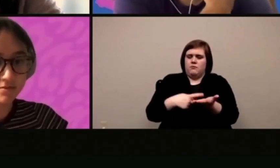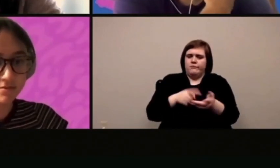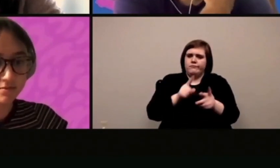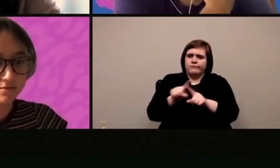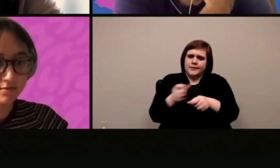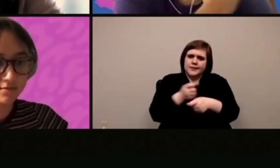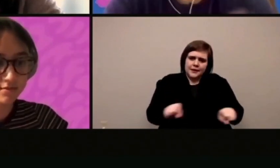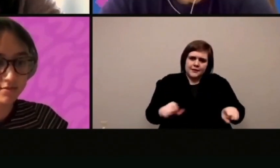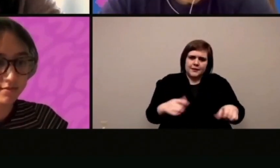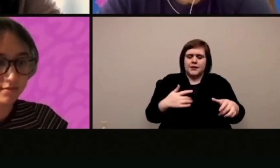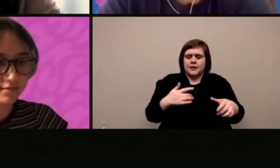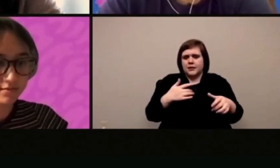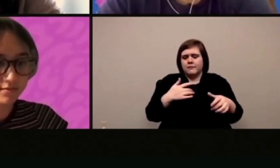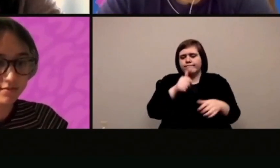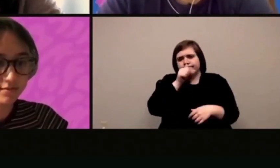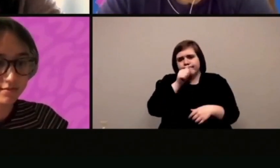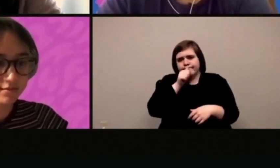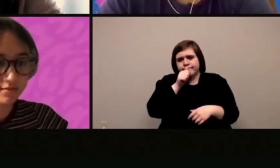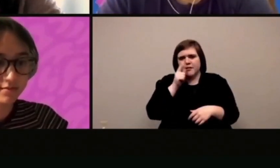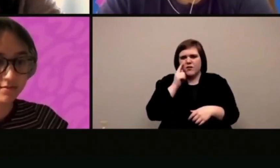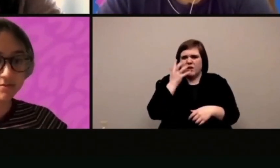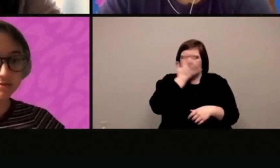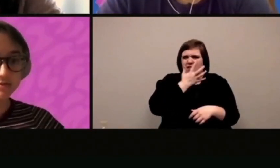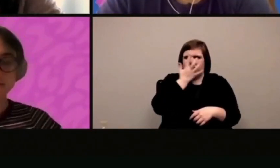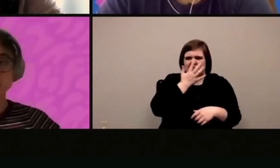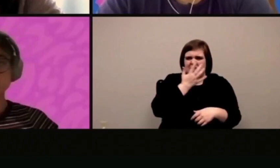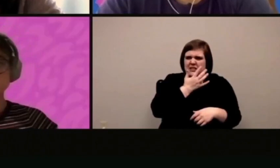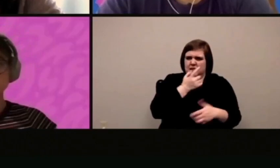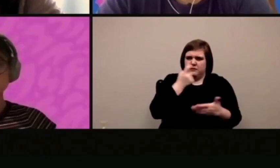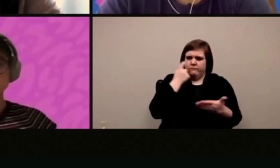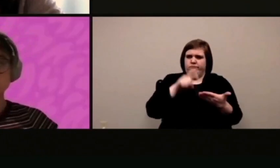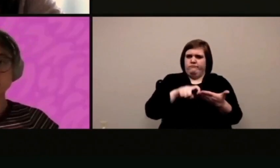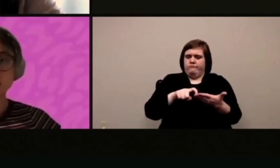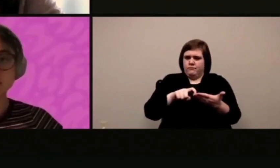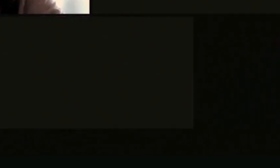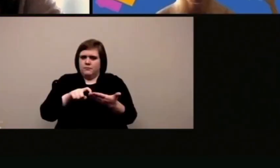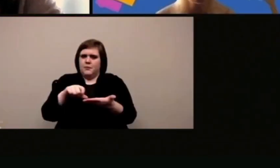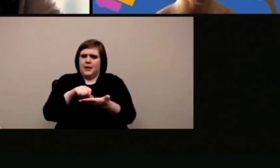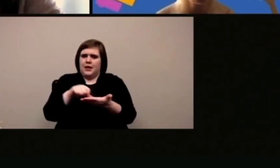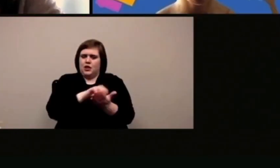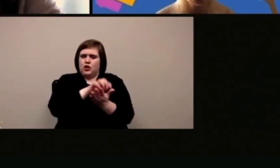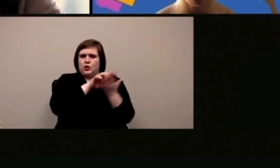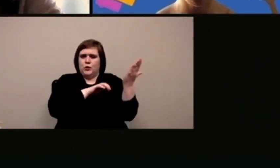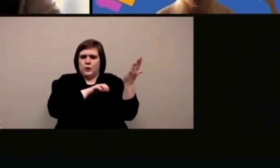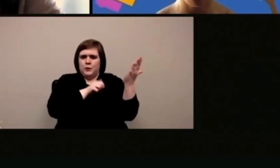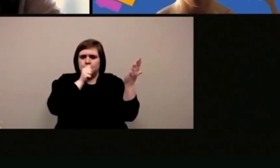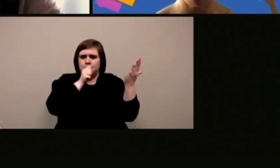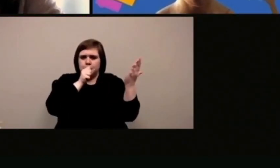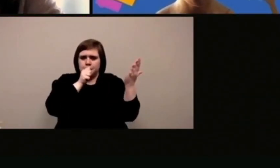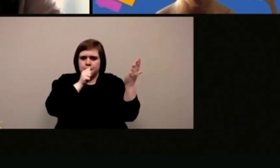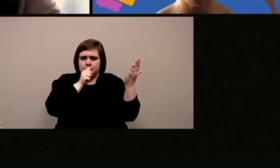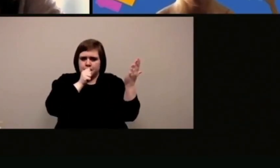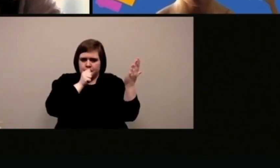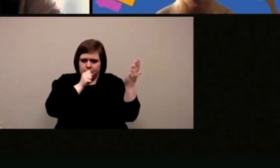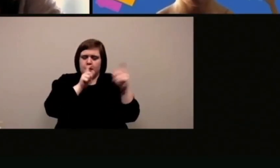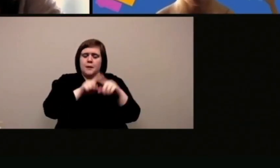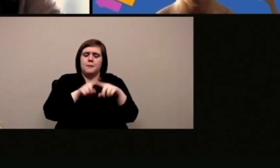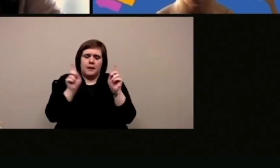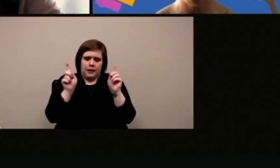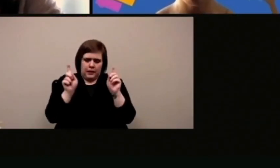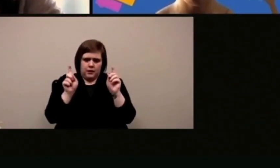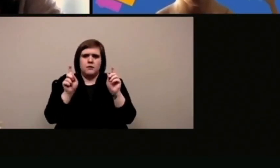ok parlaci di questo sì noi parliamo dei temi di privacità di sicurezza nella pagina